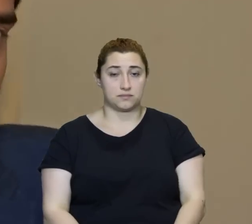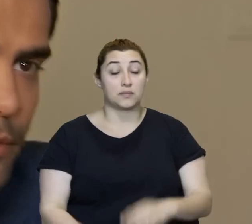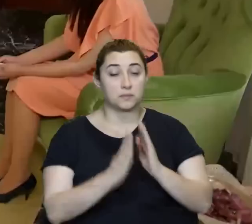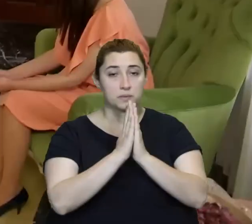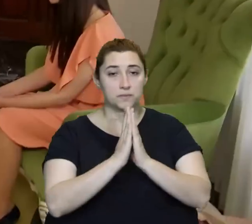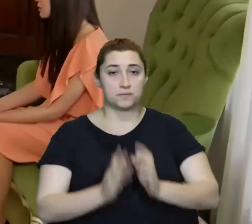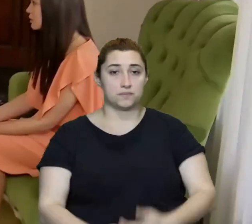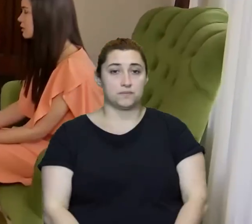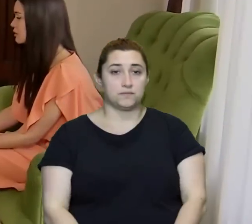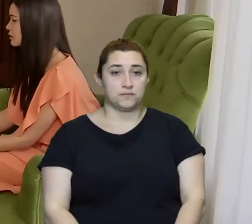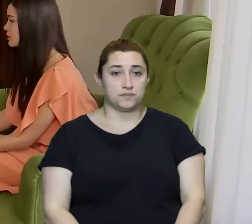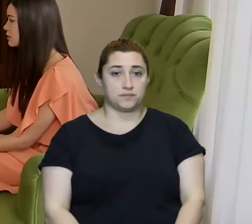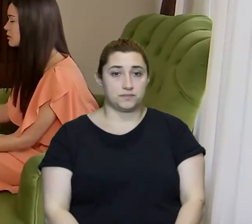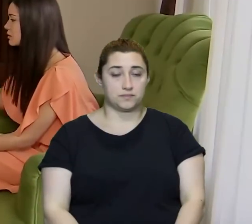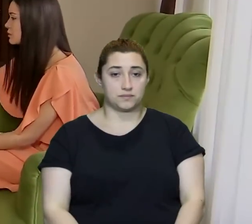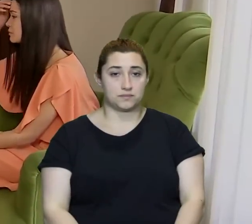Pardon.